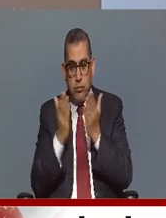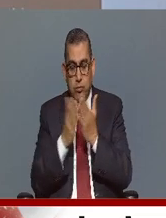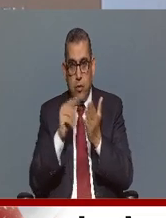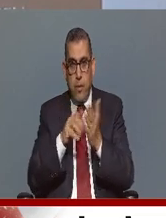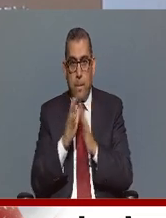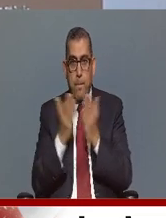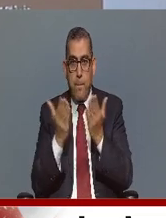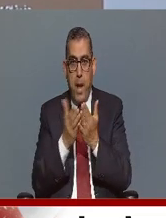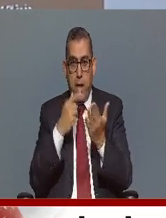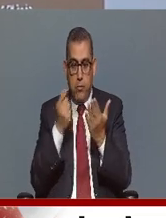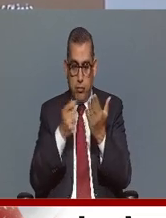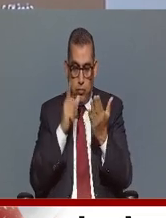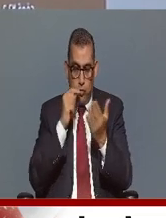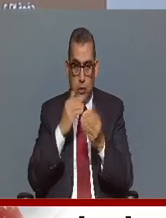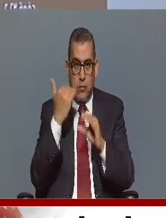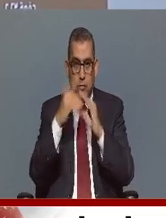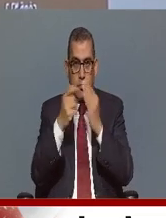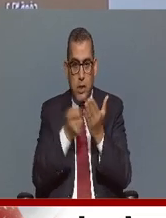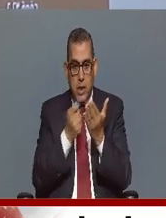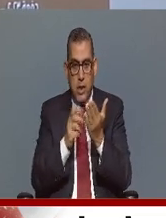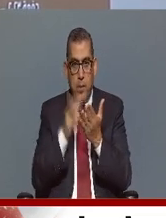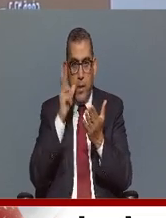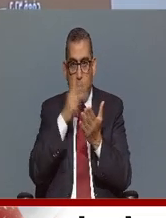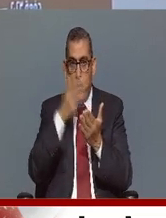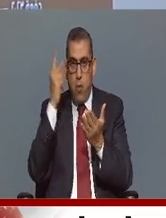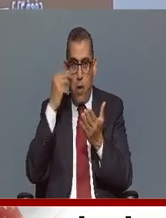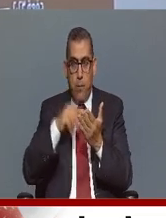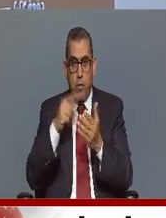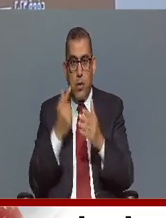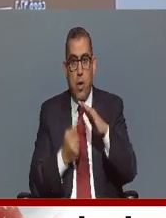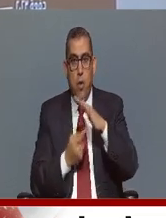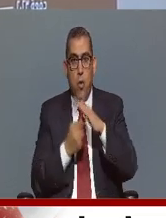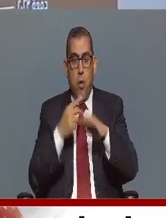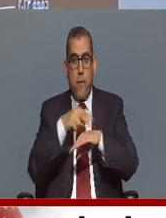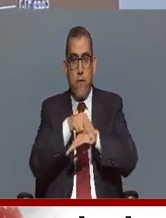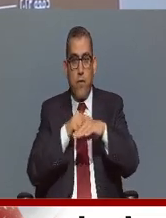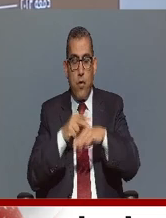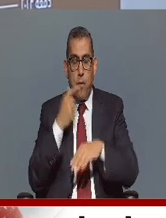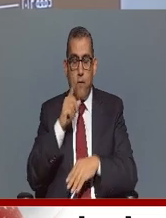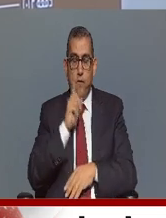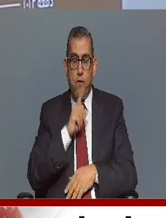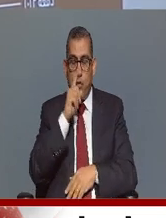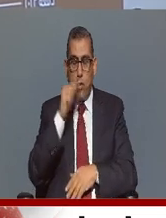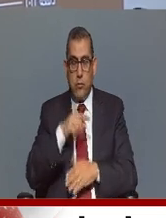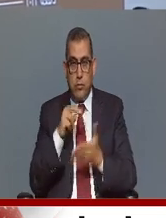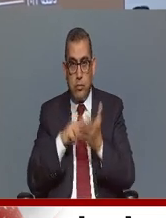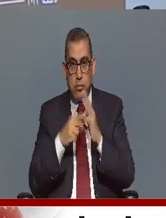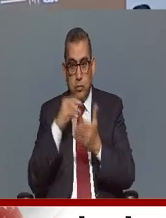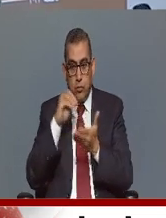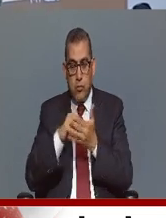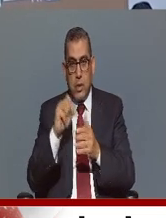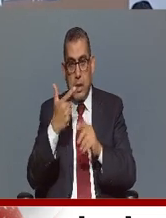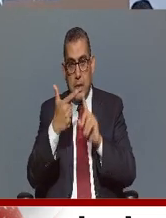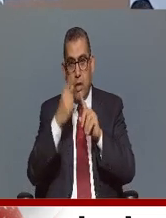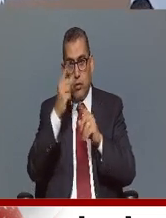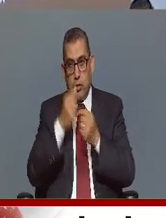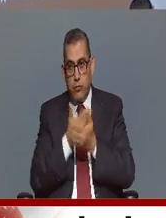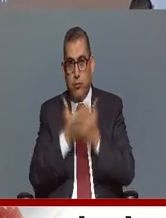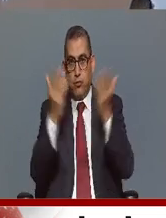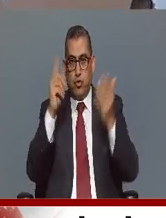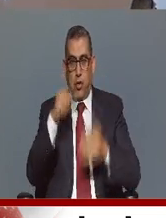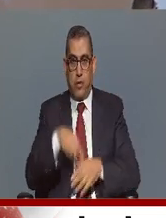ومجلات ورسائل وكتب علمية في أكاديمية الفنون، وإحنا بصدد البدء في المرحلة الثانية إن شاء الله.